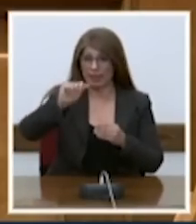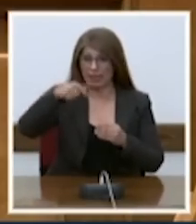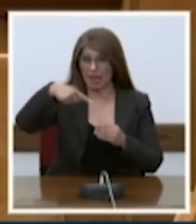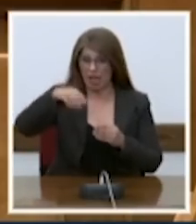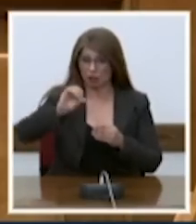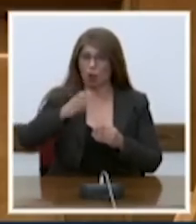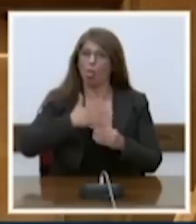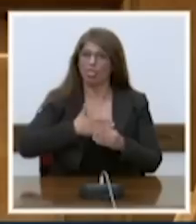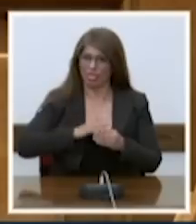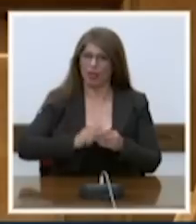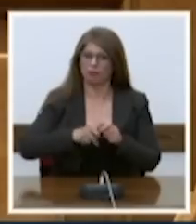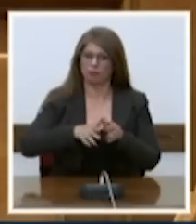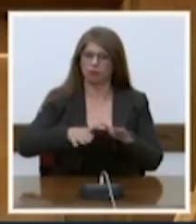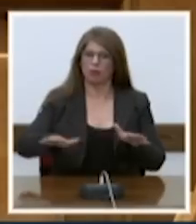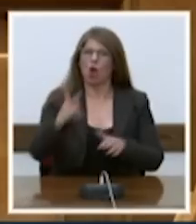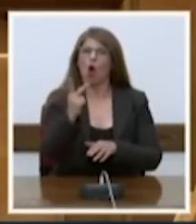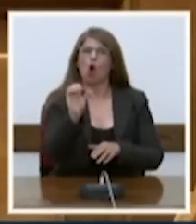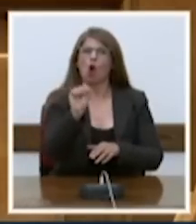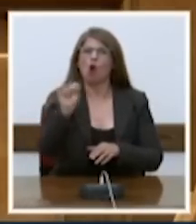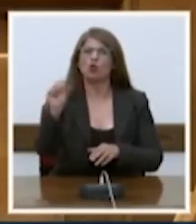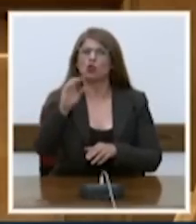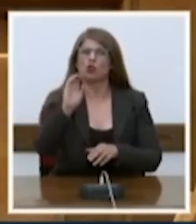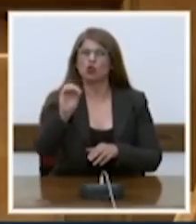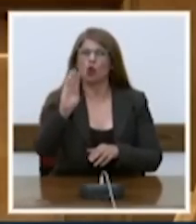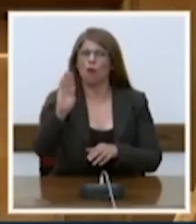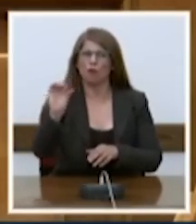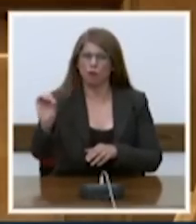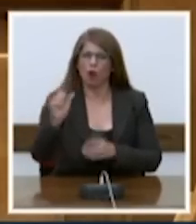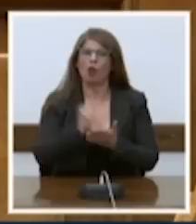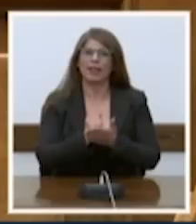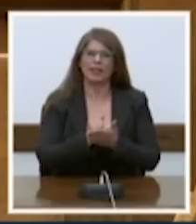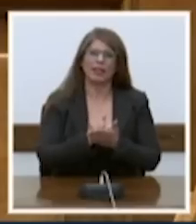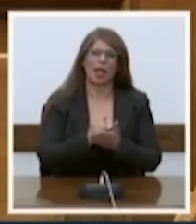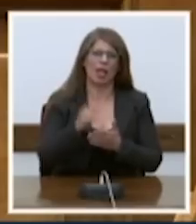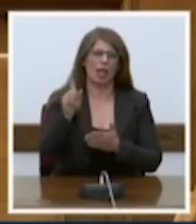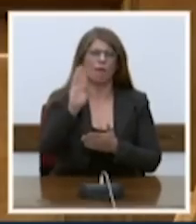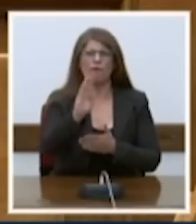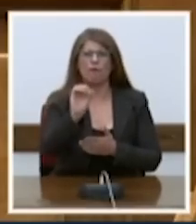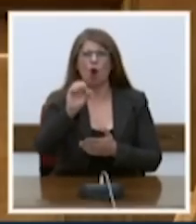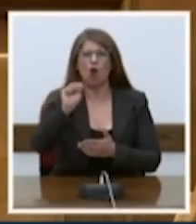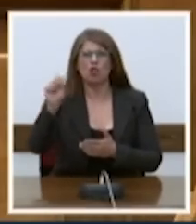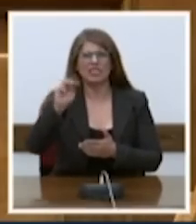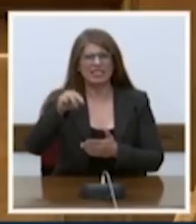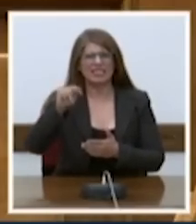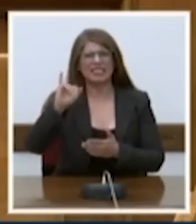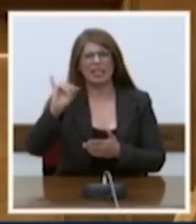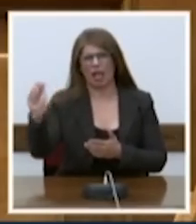του Κωσόβου και στο αντίστοιχο της Βοσνίας Ερζεγοβίνης. Βλέπουμε πώς αξιοποιούνται